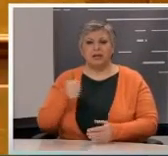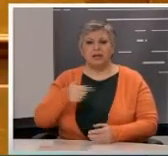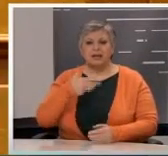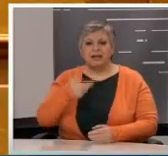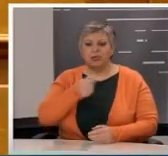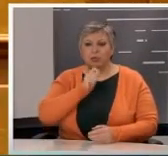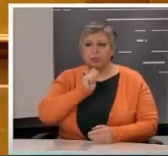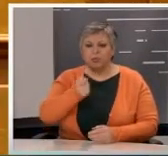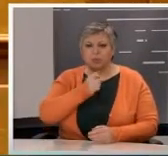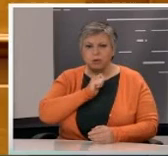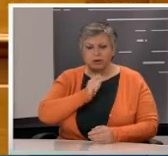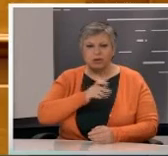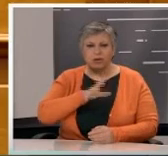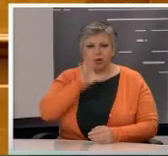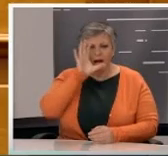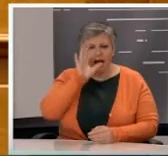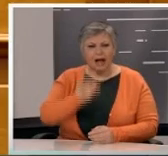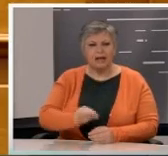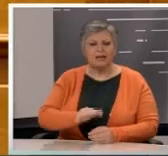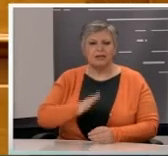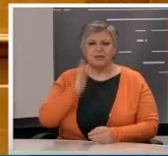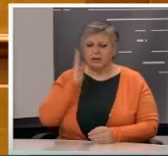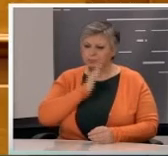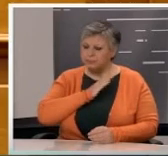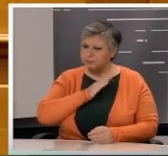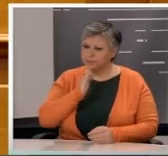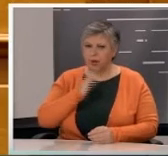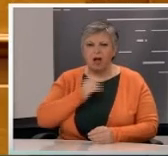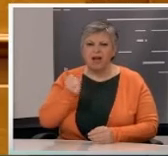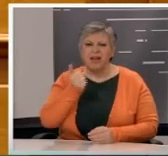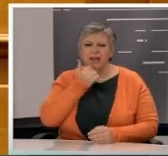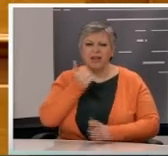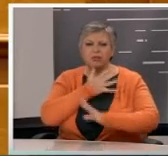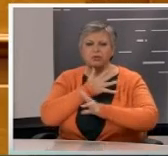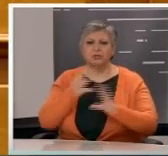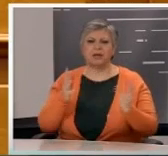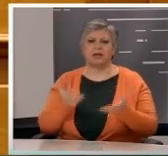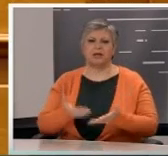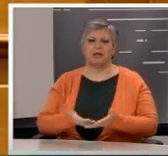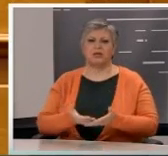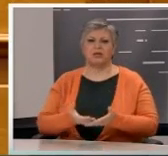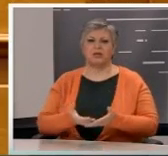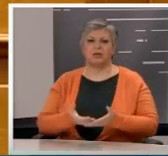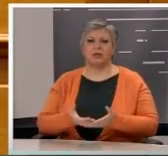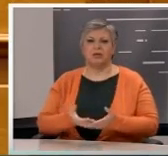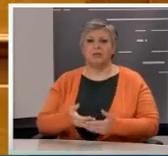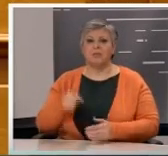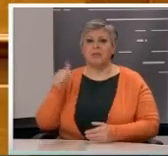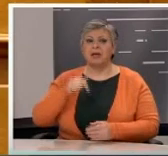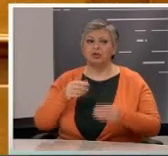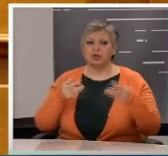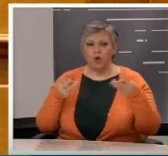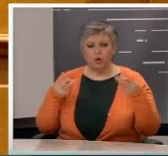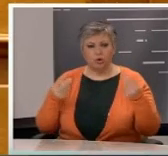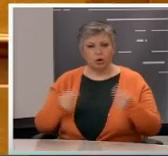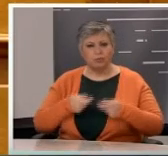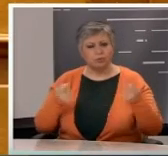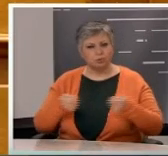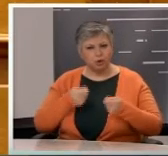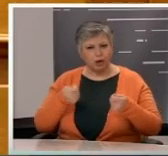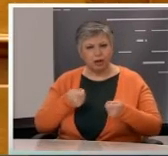πολιτική τοποθέτηση, ένα ακραίο πολιτικό ατόπιμα. Διότι είναι εξαιρετικά ενδιαφέρουσα αυτή η προσέγγιση που έχετε για το